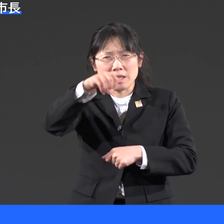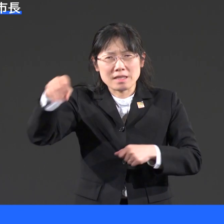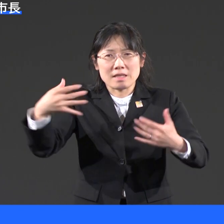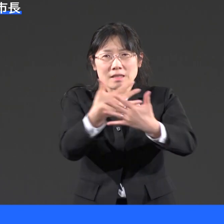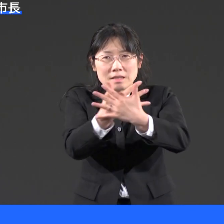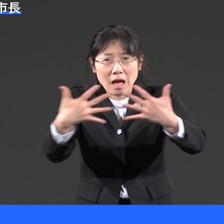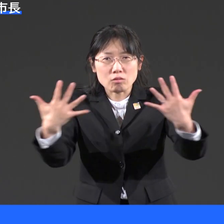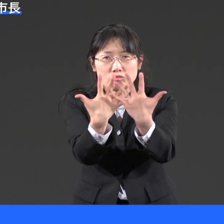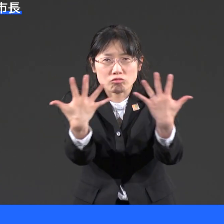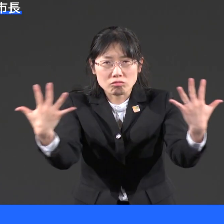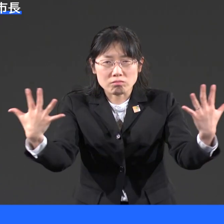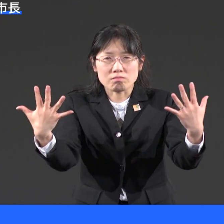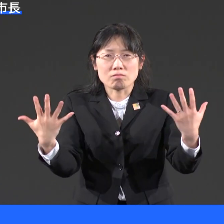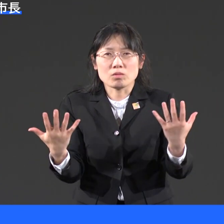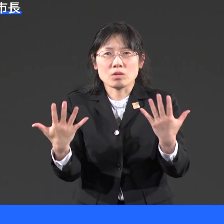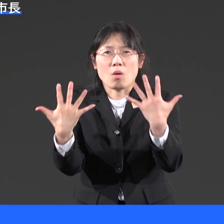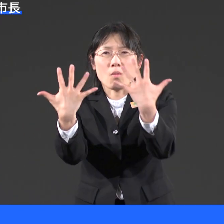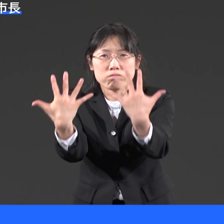するとか、あるいは